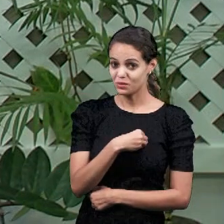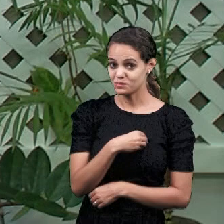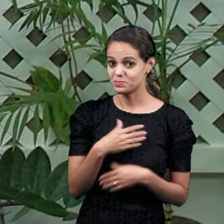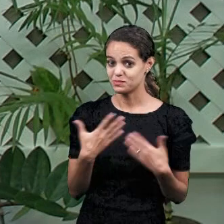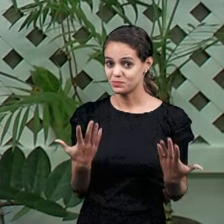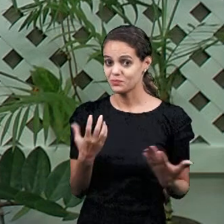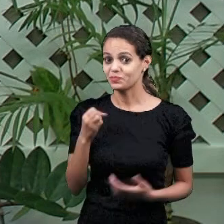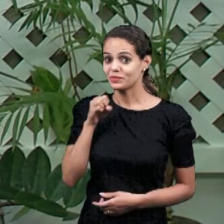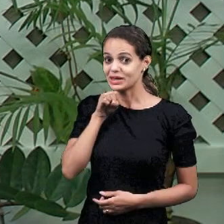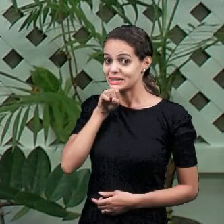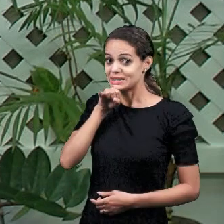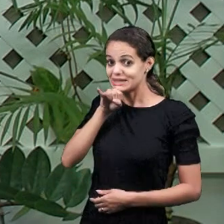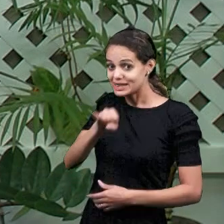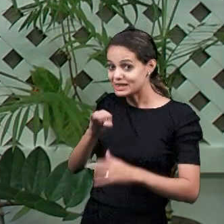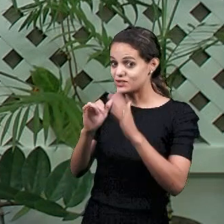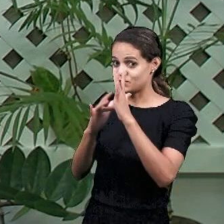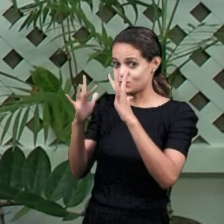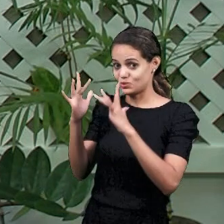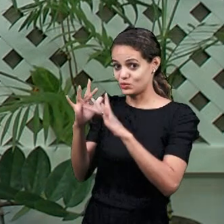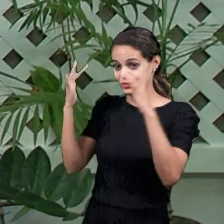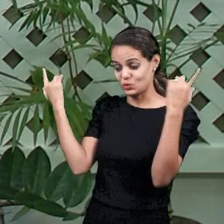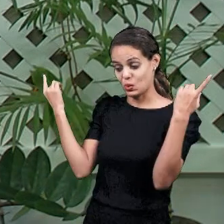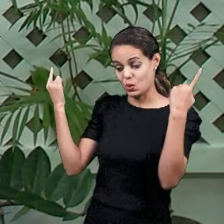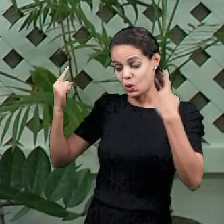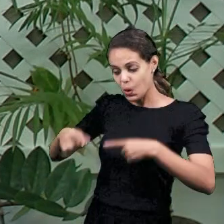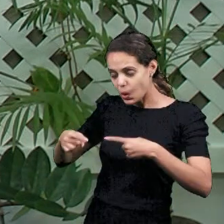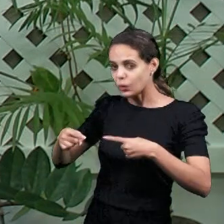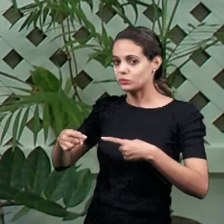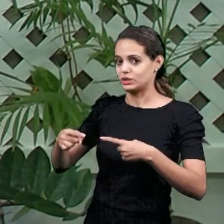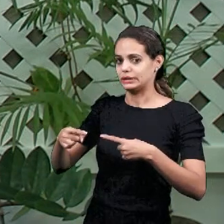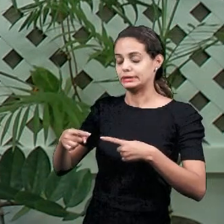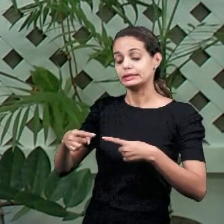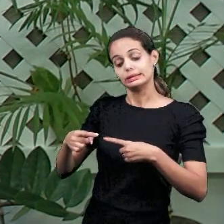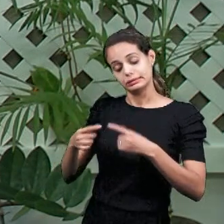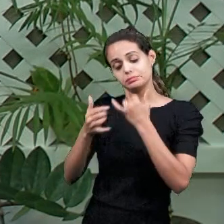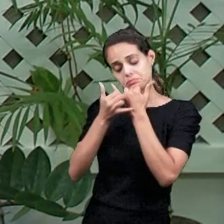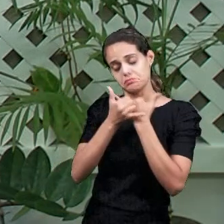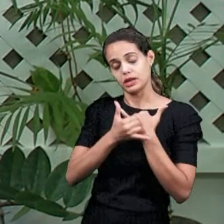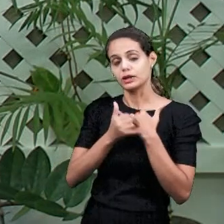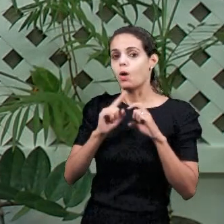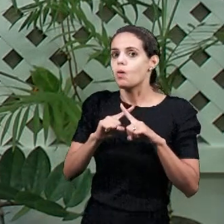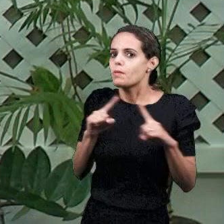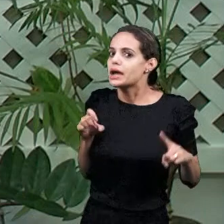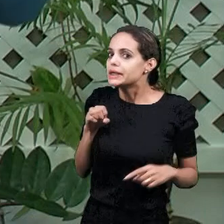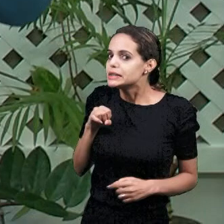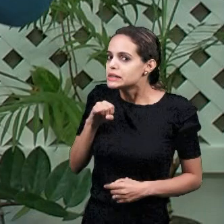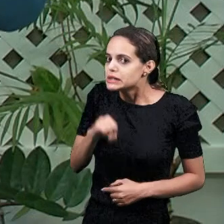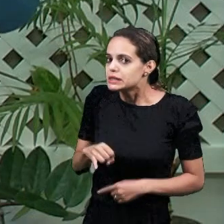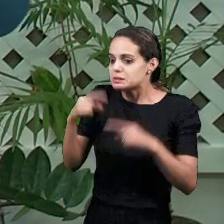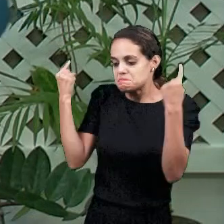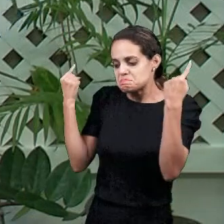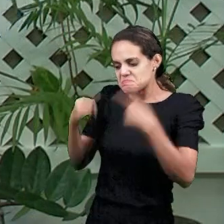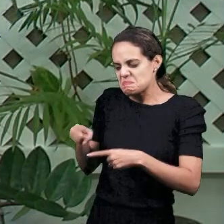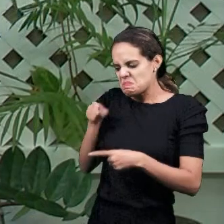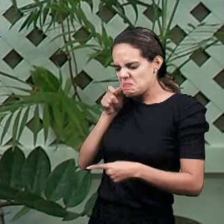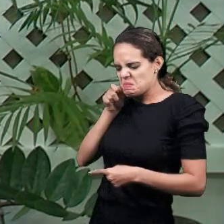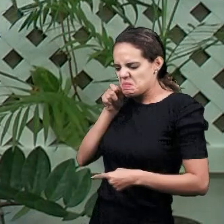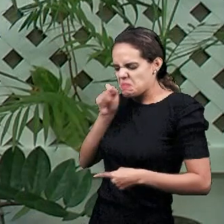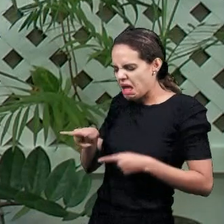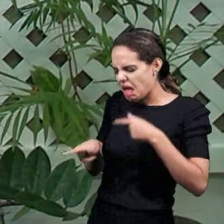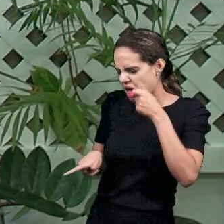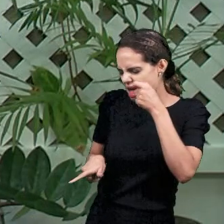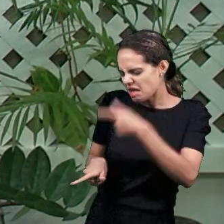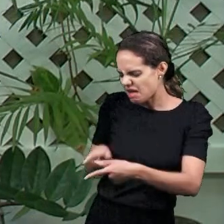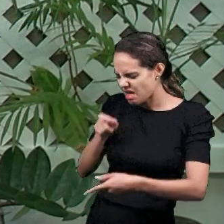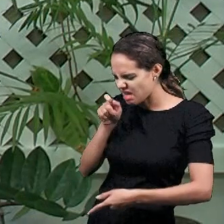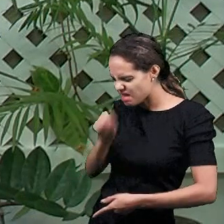celui qui blasphème contre le Saint-Esprit, il ne sera pas pardonné. C'est quoi la blasphème contre le Saint-Esprit? C'est de renier l'expérience que vous